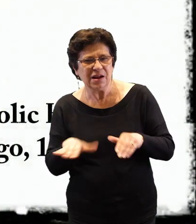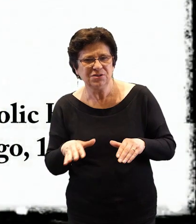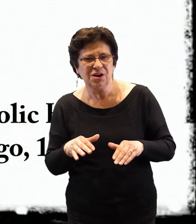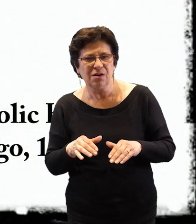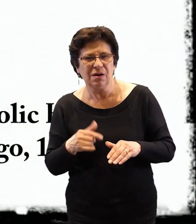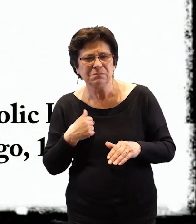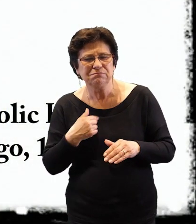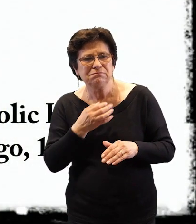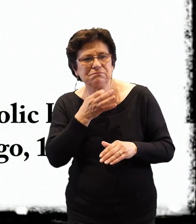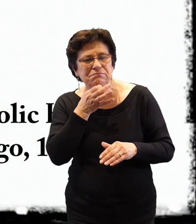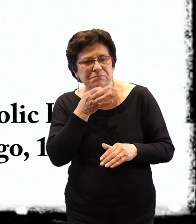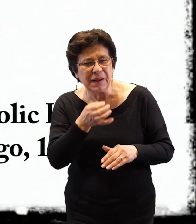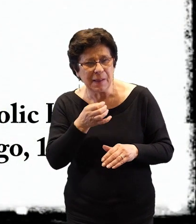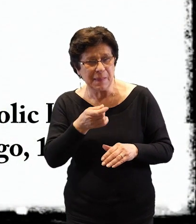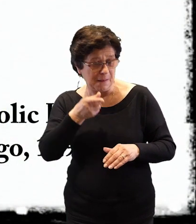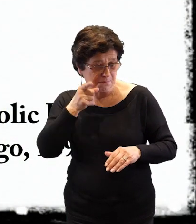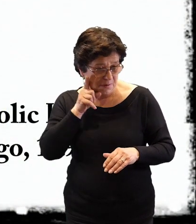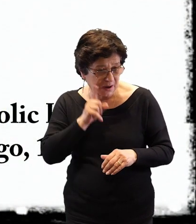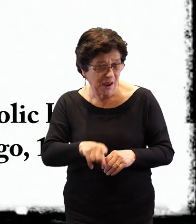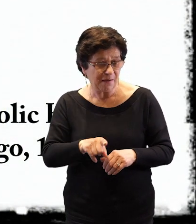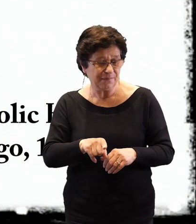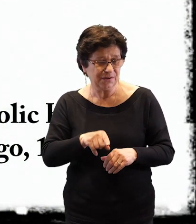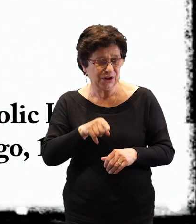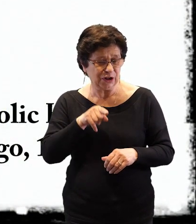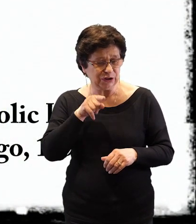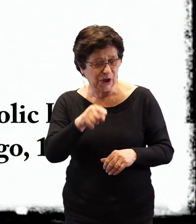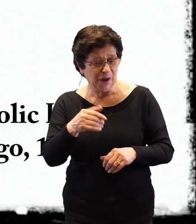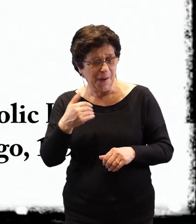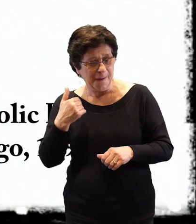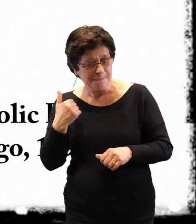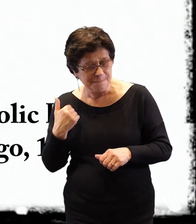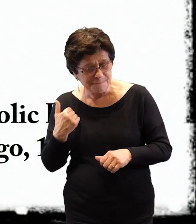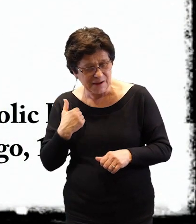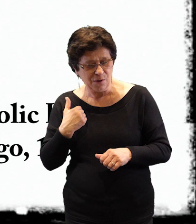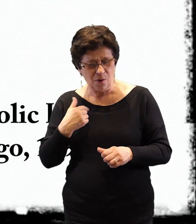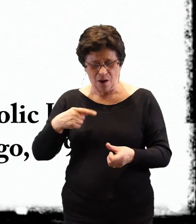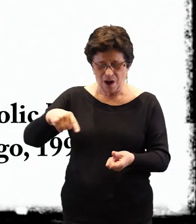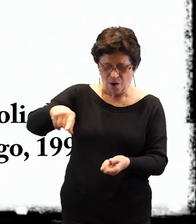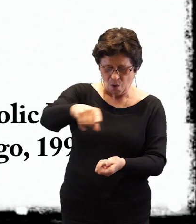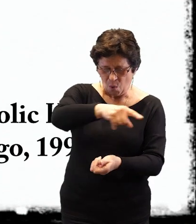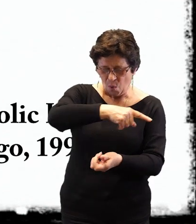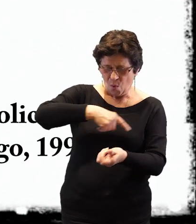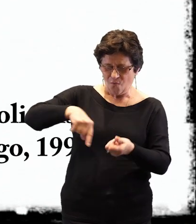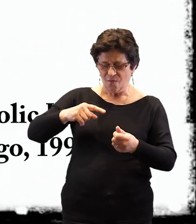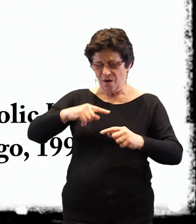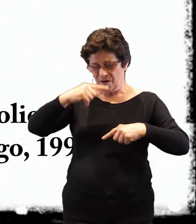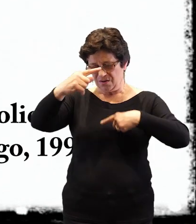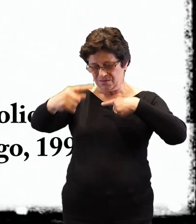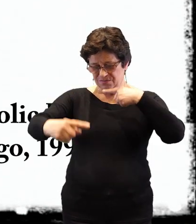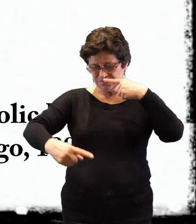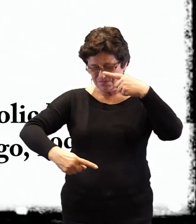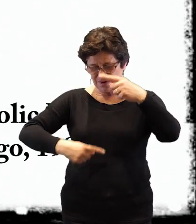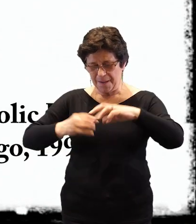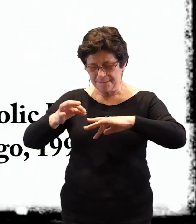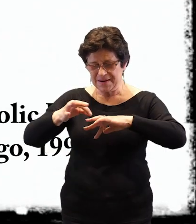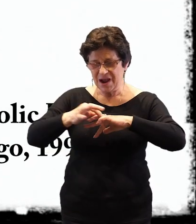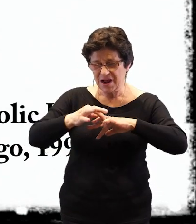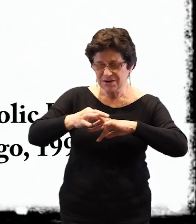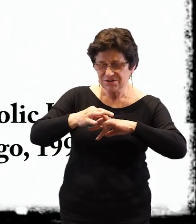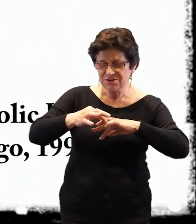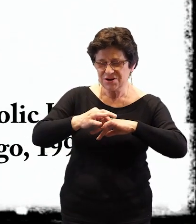początku, więc dopytywał, czy rzeczywiście były tam jakieś pierścienie poziome, jakaś